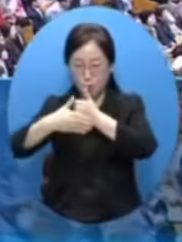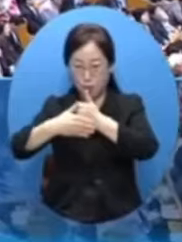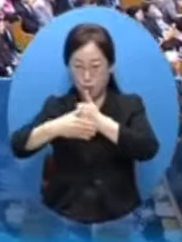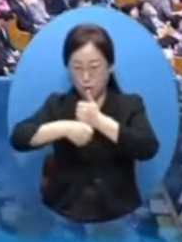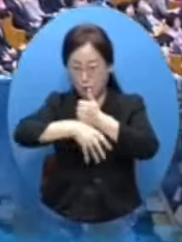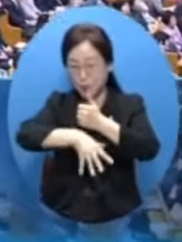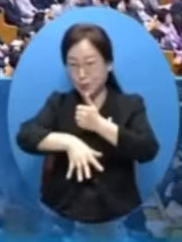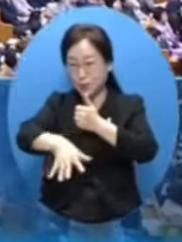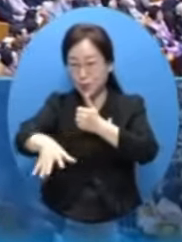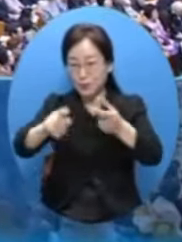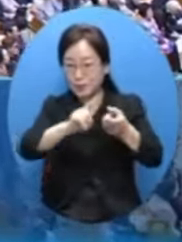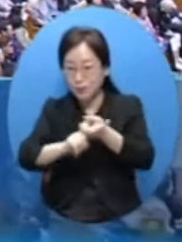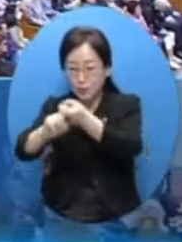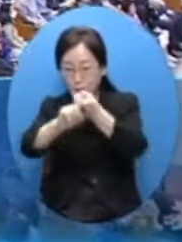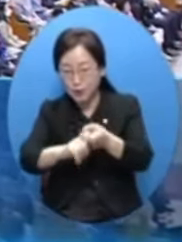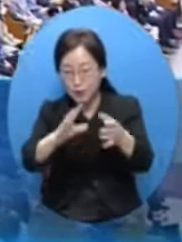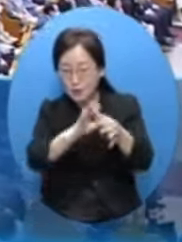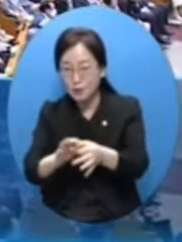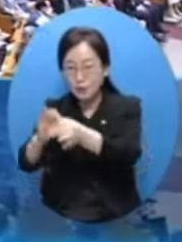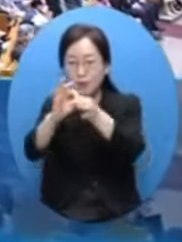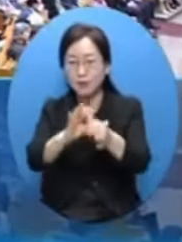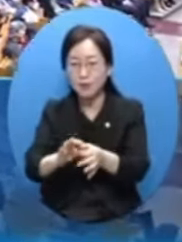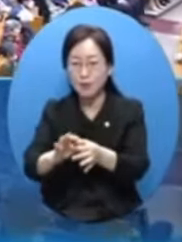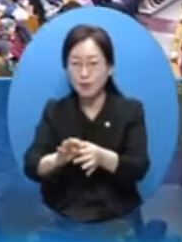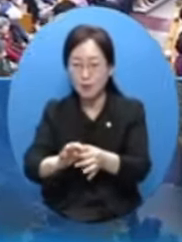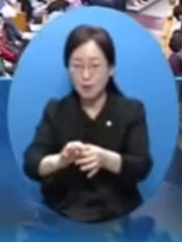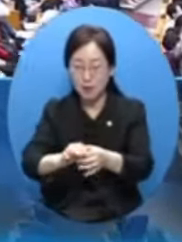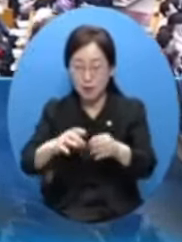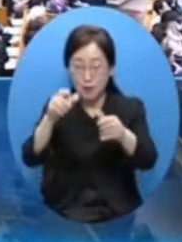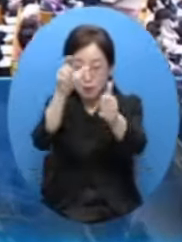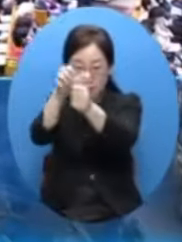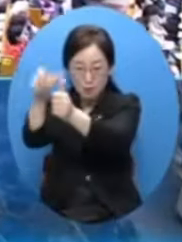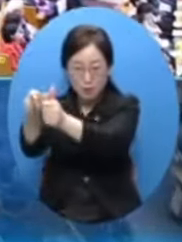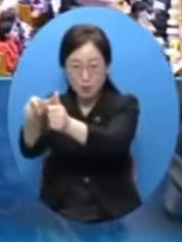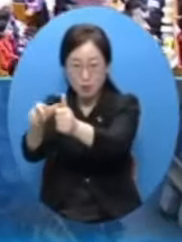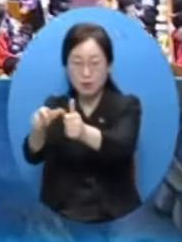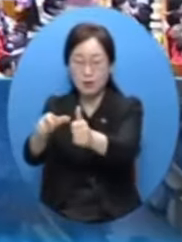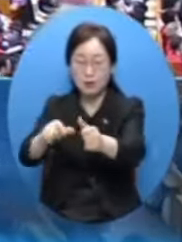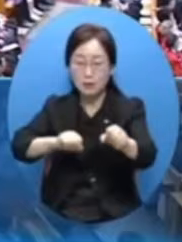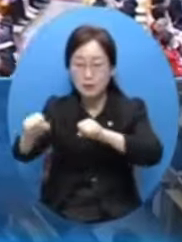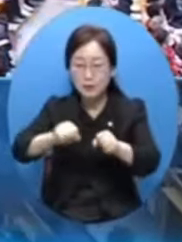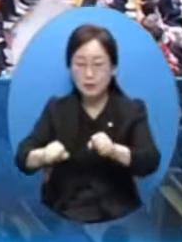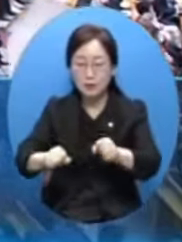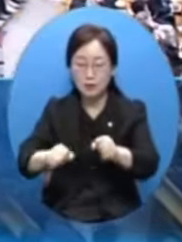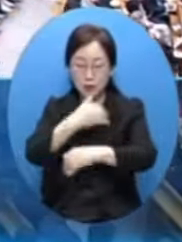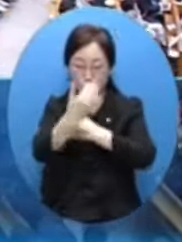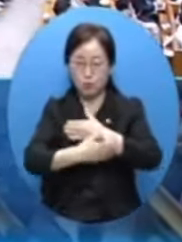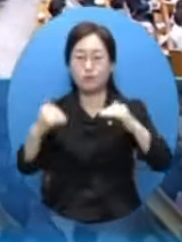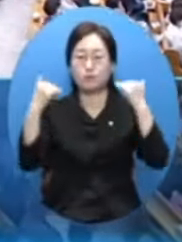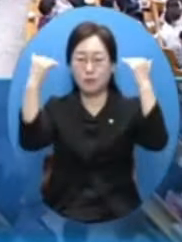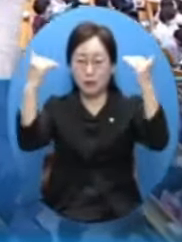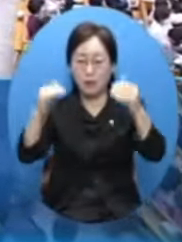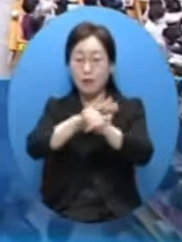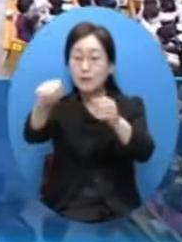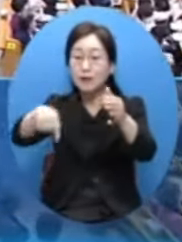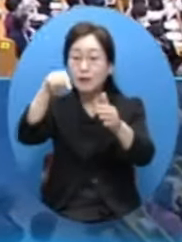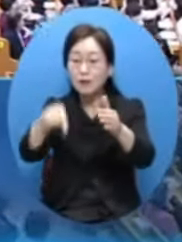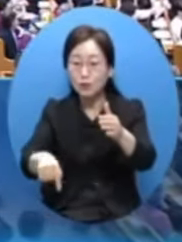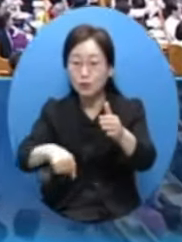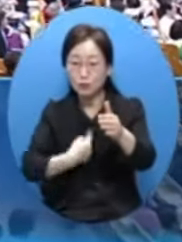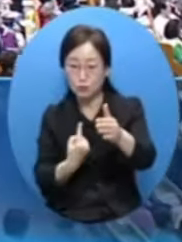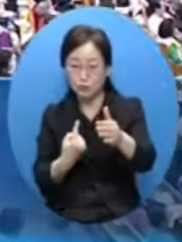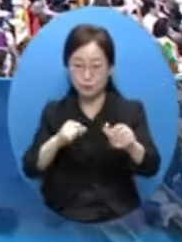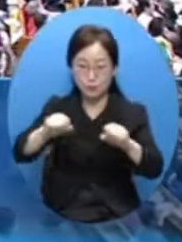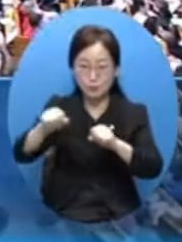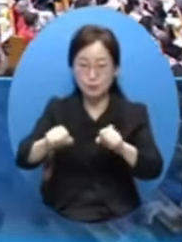받음으로 연결되고 결합되어 각 지체 분량대로 역사하여 그 몸을 자라게 하며 사랑 안에서 스스로